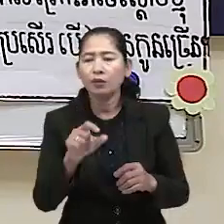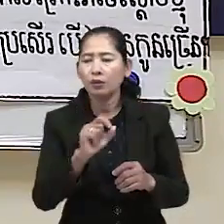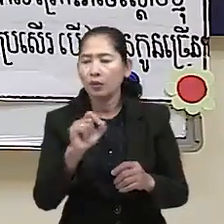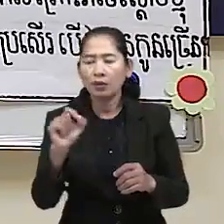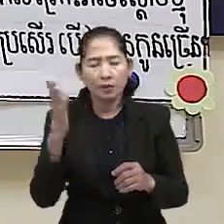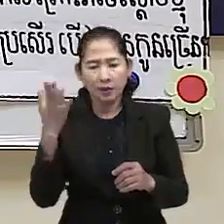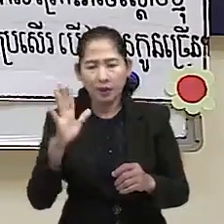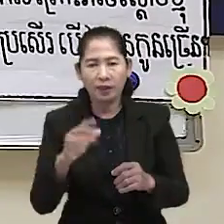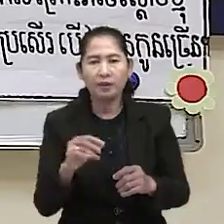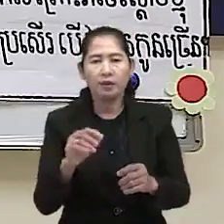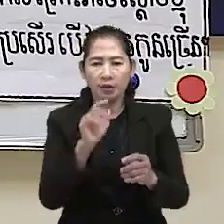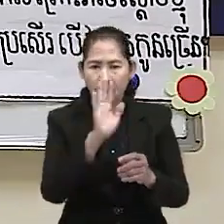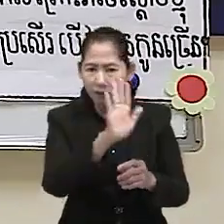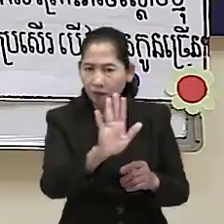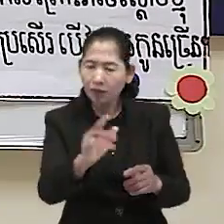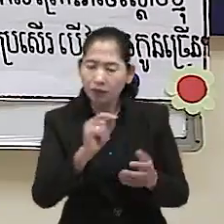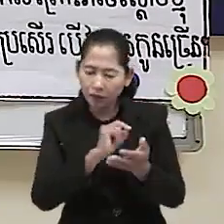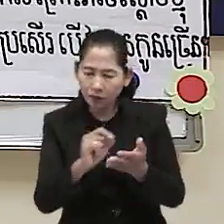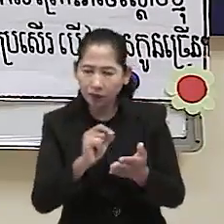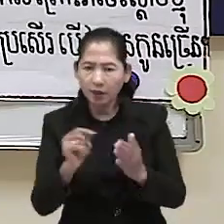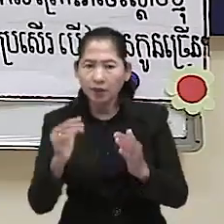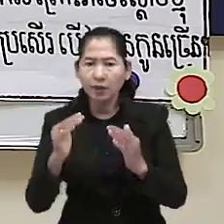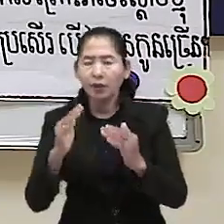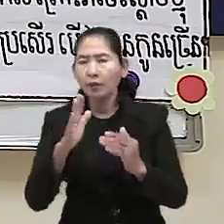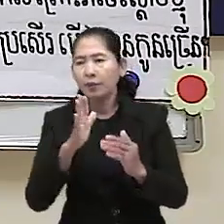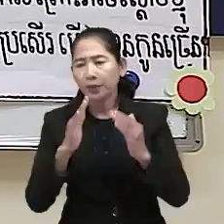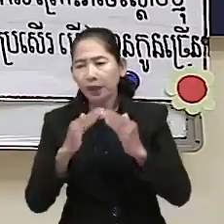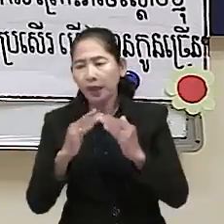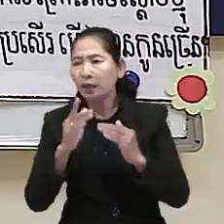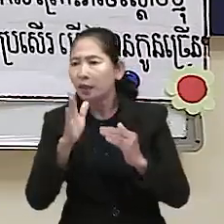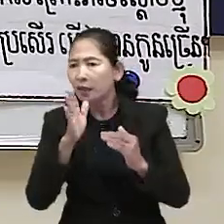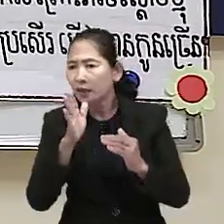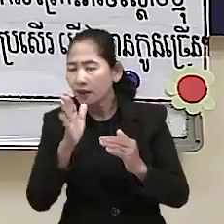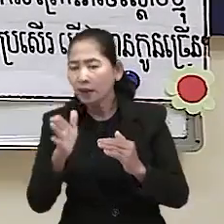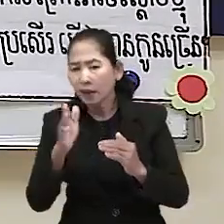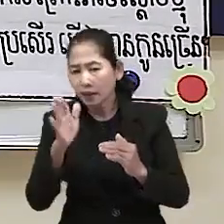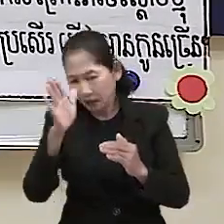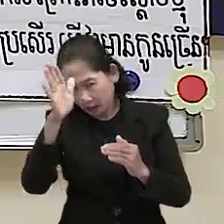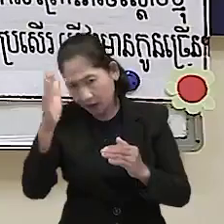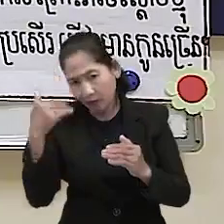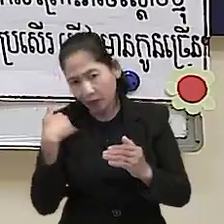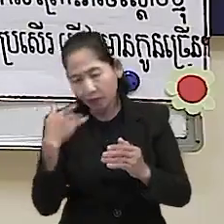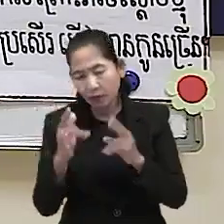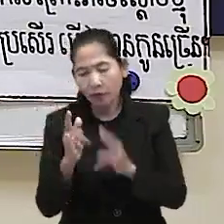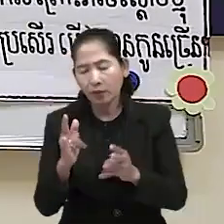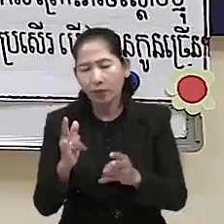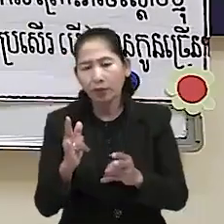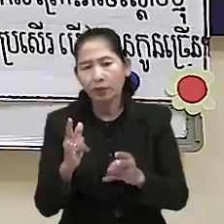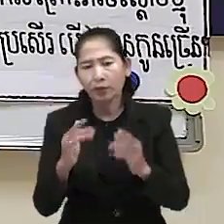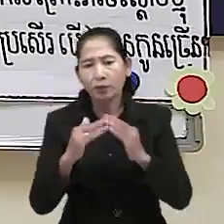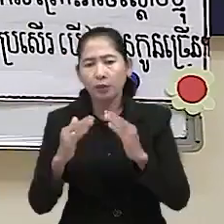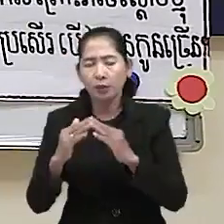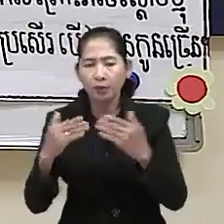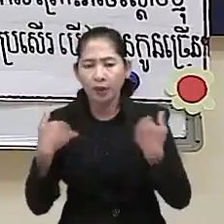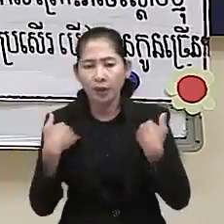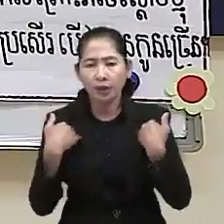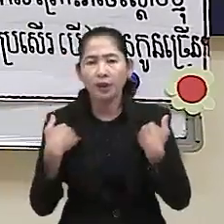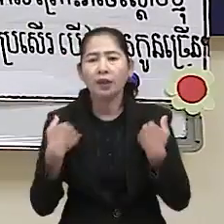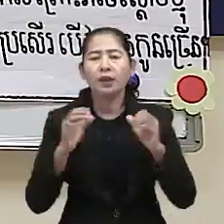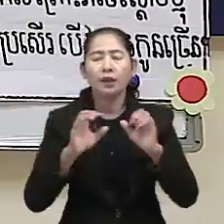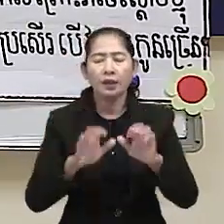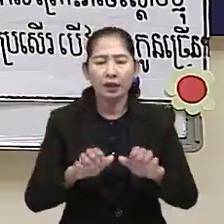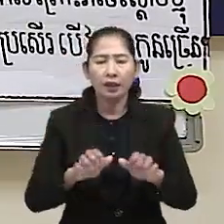ណាកូនណាចាចិត្តទេនឹងមានទេលោកតាលោកយាយកូននៅស្រុកស្រែមានអត់ បងប្អូនកូនក្មួយក្នុងភូមិមានទេកូន